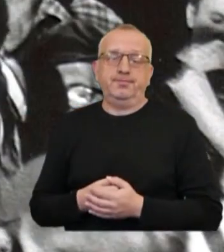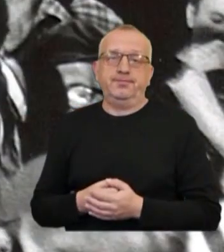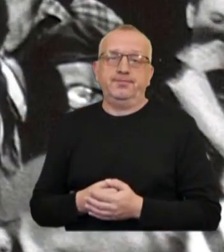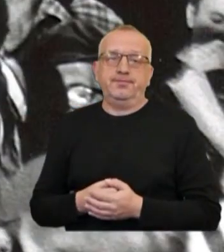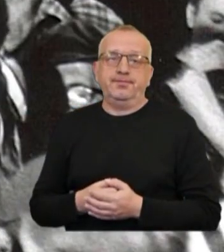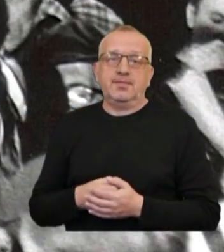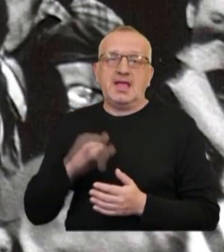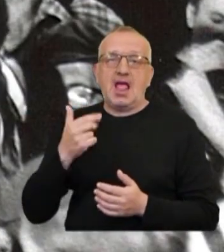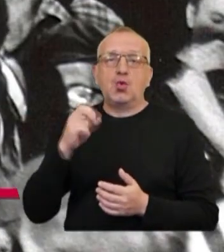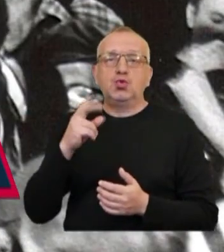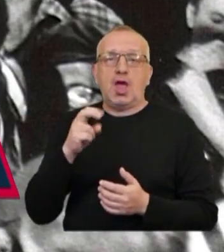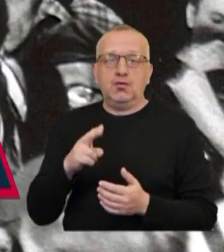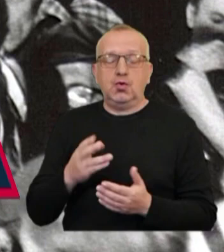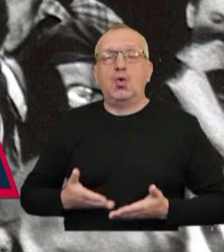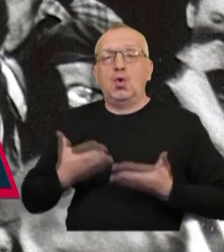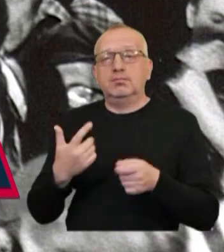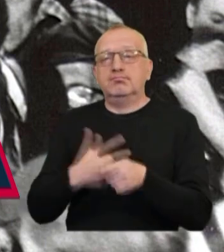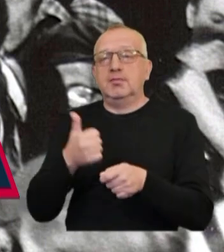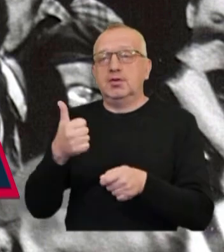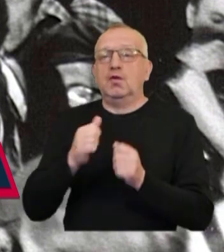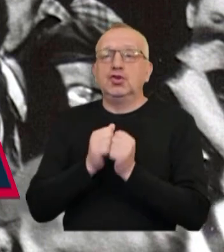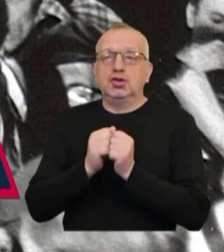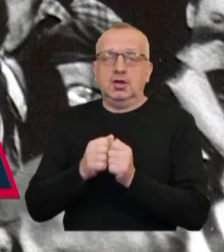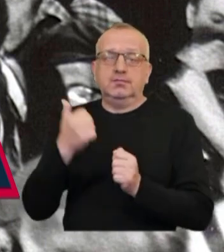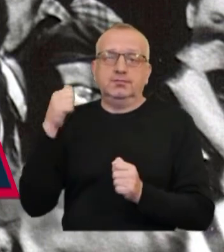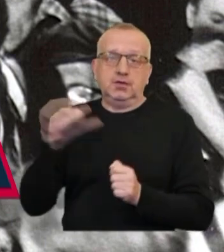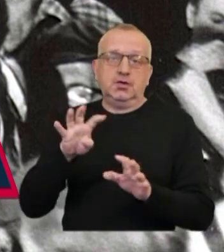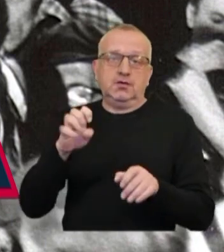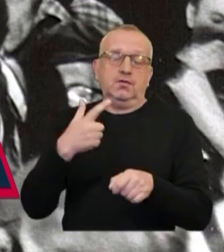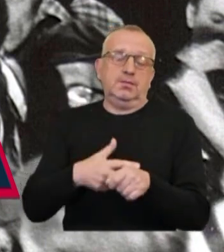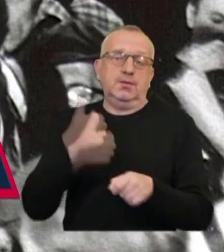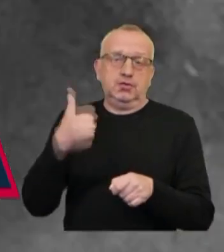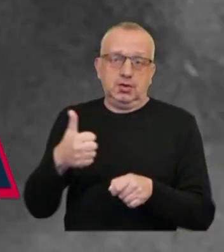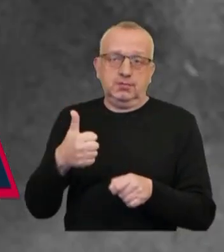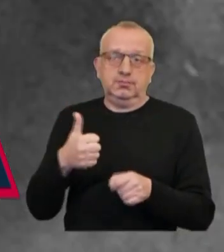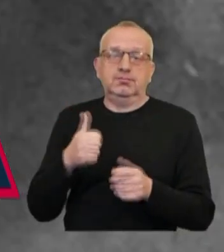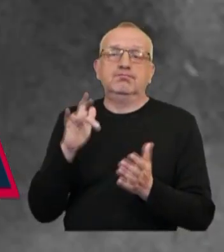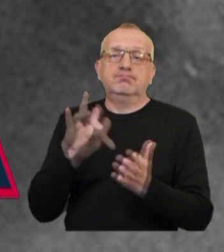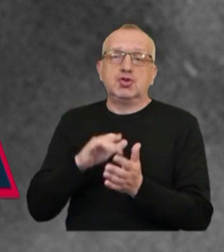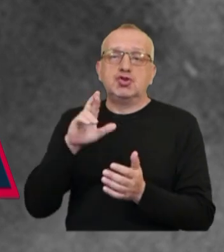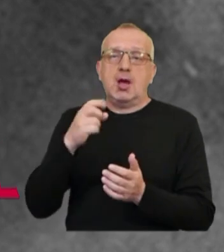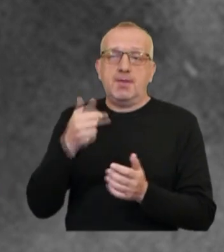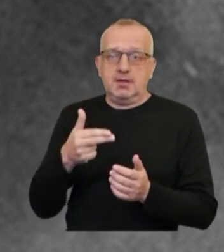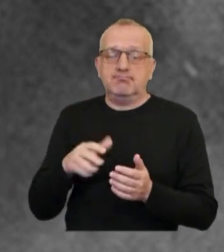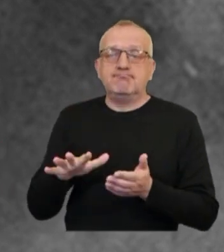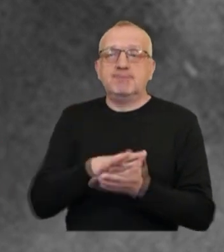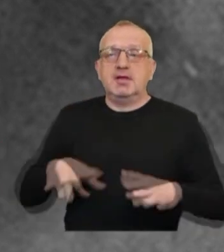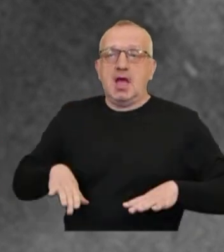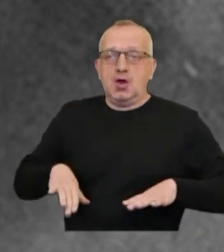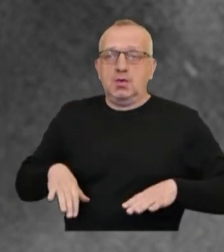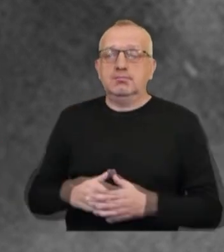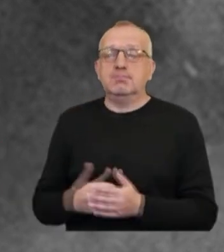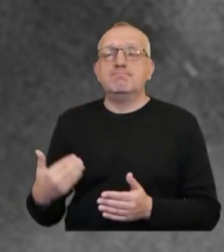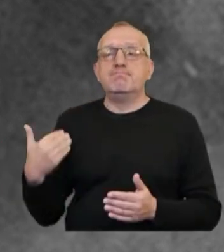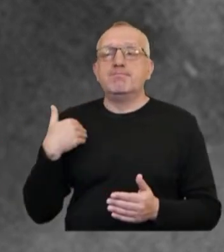Jan Kusiewicz urodził się 21 września 1921 roku w Rzeplinie w powiecie jarosławskim. Był